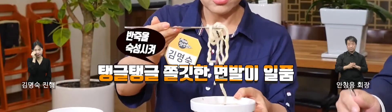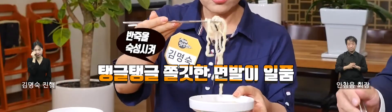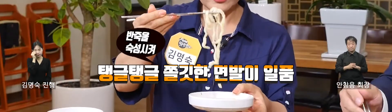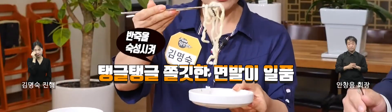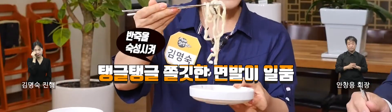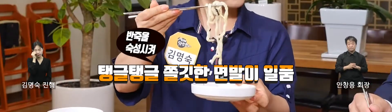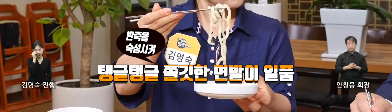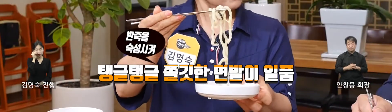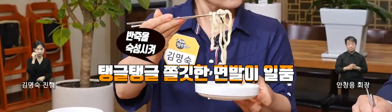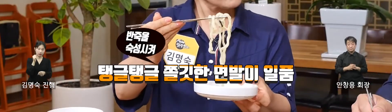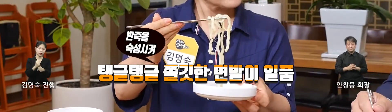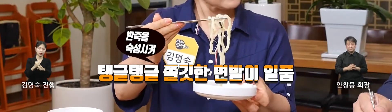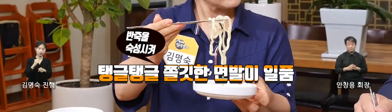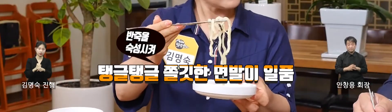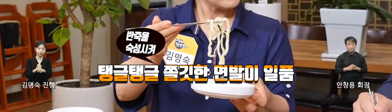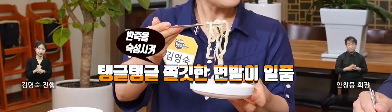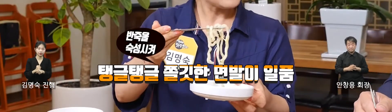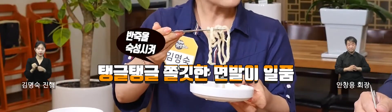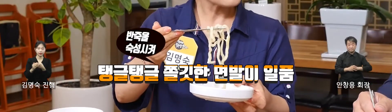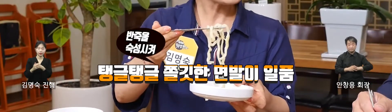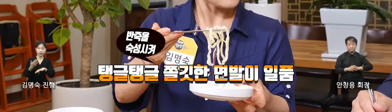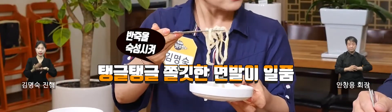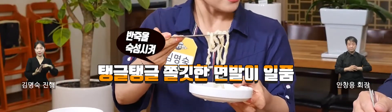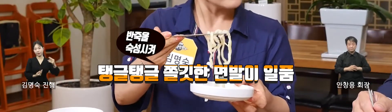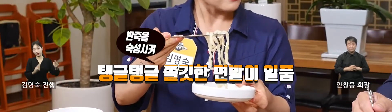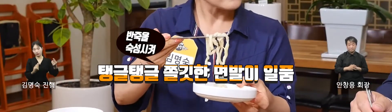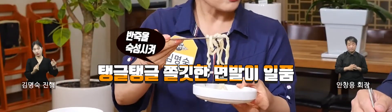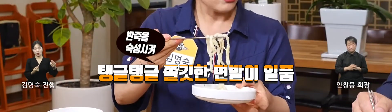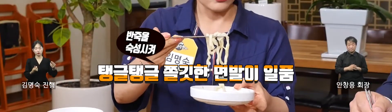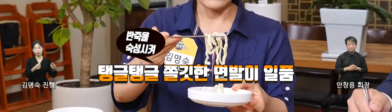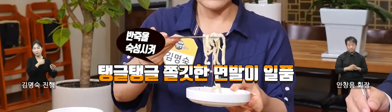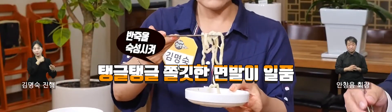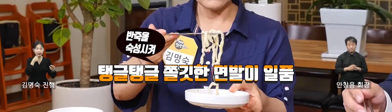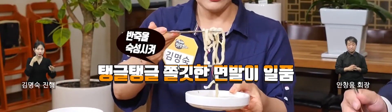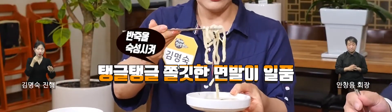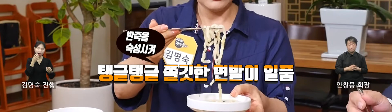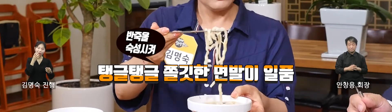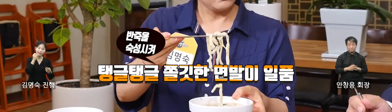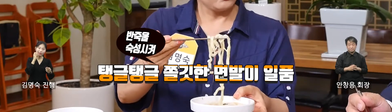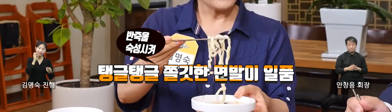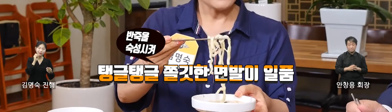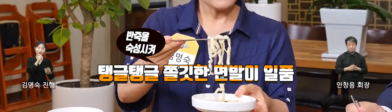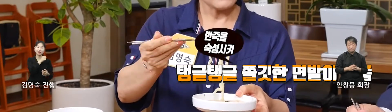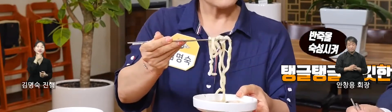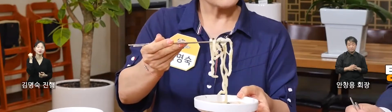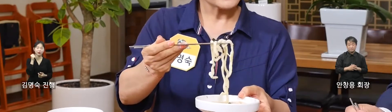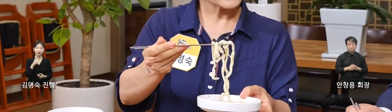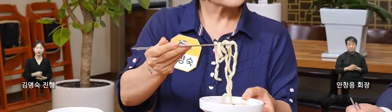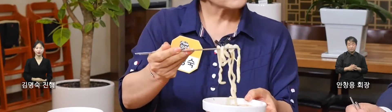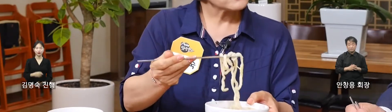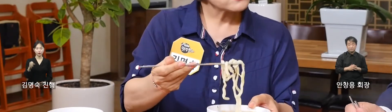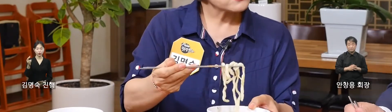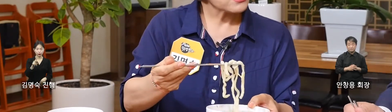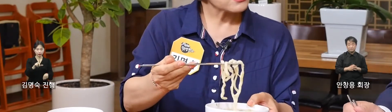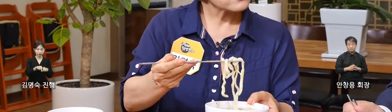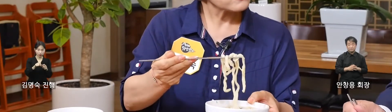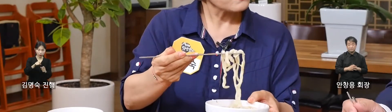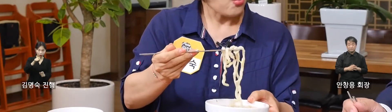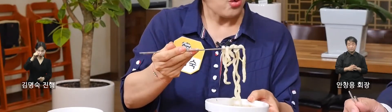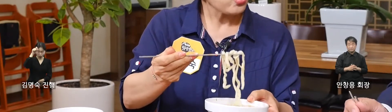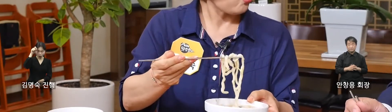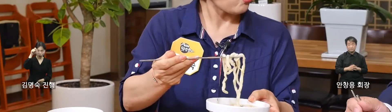면을 숙성을 시켜서 좀 다른 데에 비해서 좀 탱글탱글하죠. 그리고 오래 좀 시간이